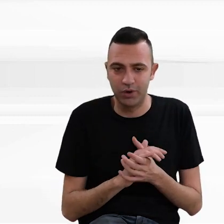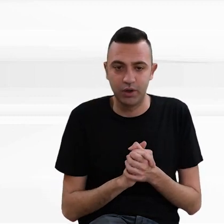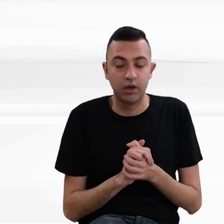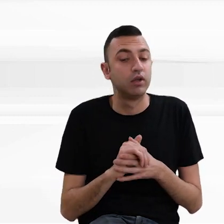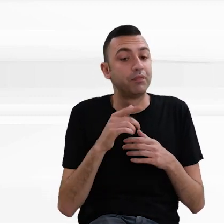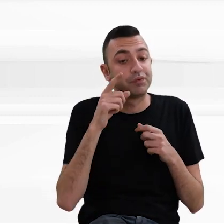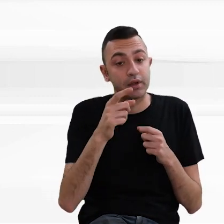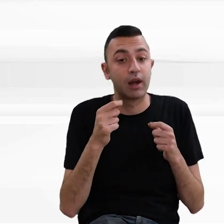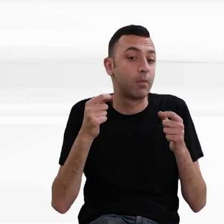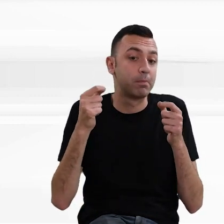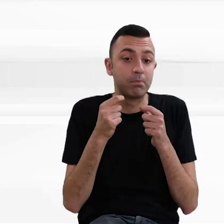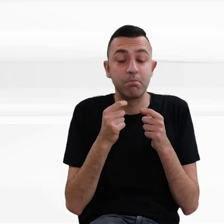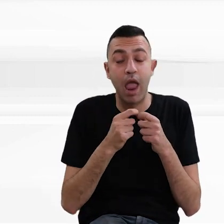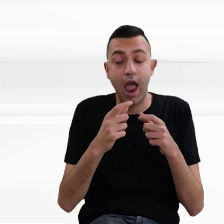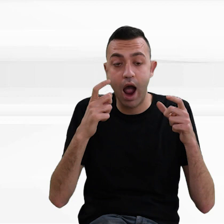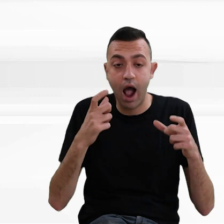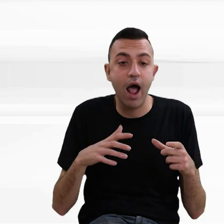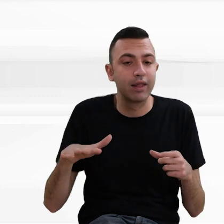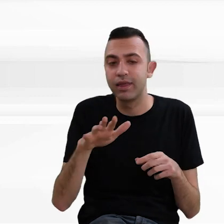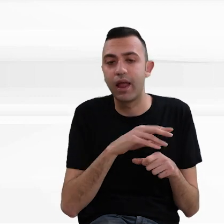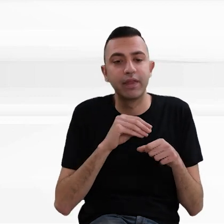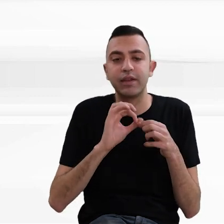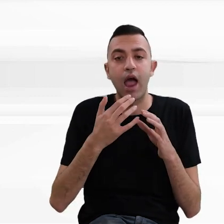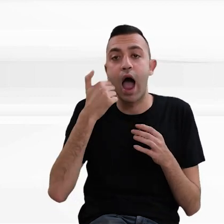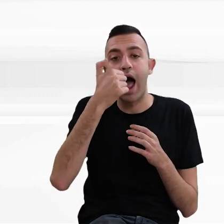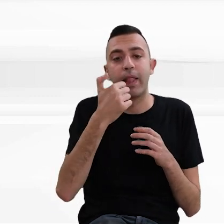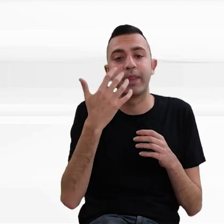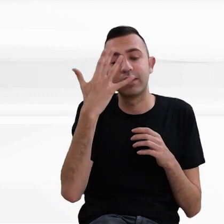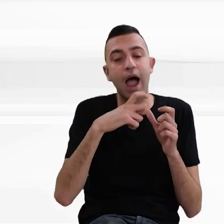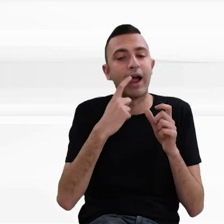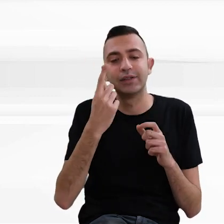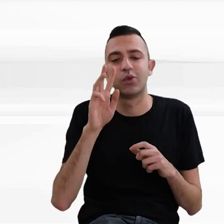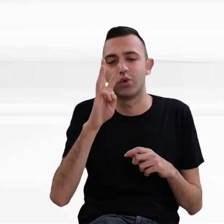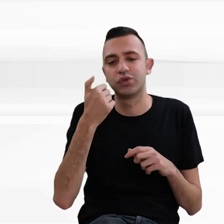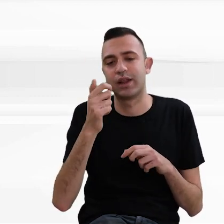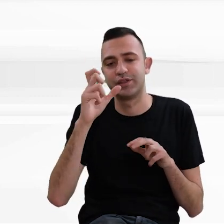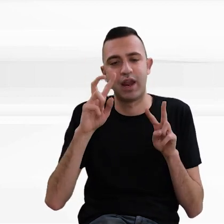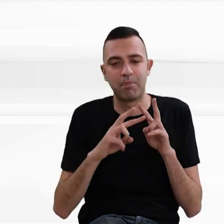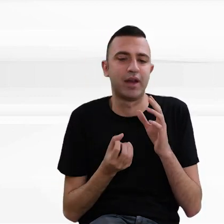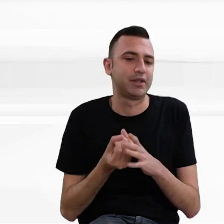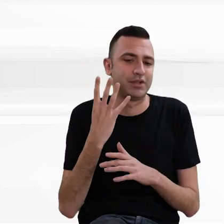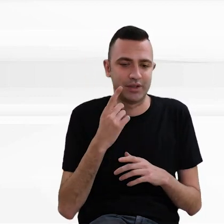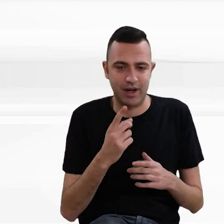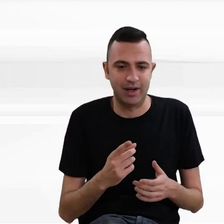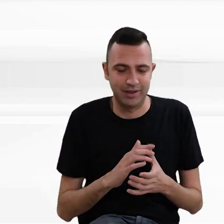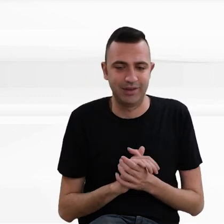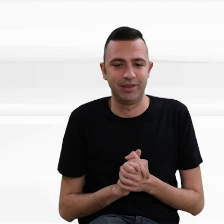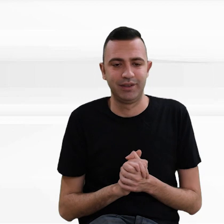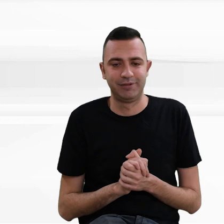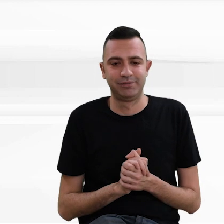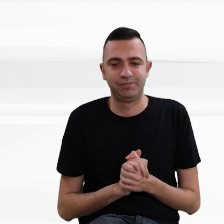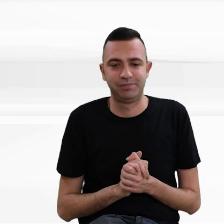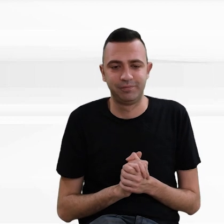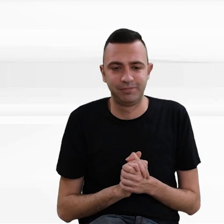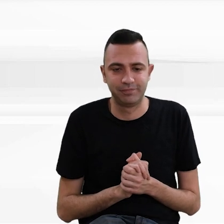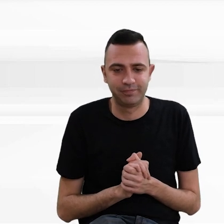Peki beynimizin garip bir karesinin alanı ne çıkar 6'nın karesinden 36 santimetrekare çıkar sevgili